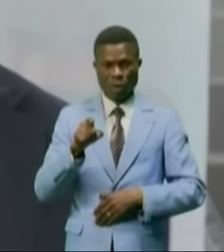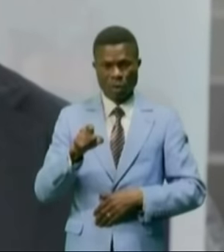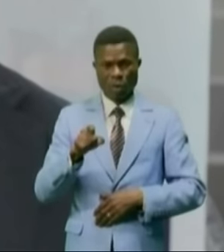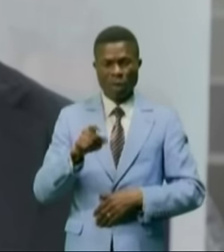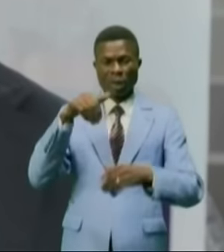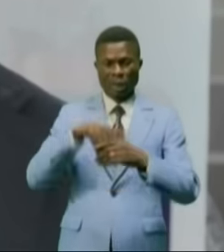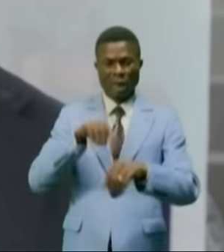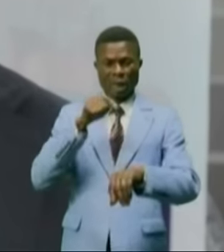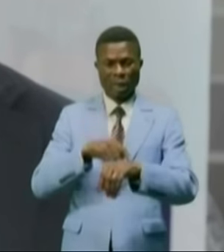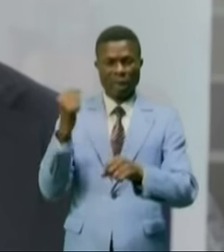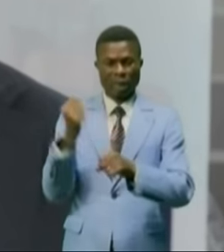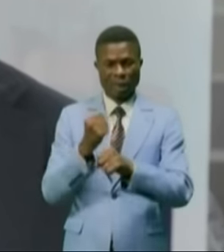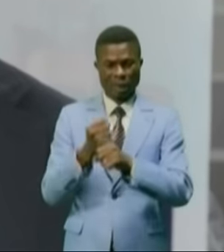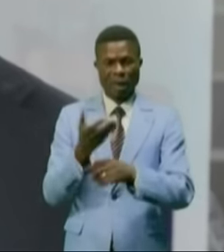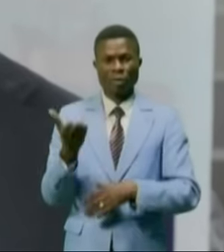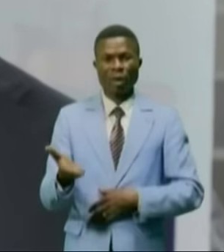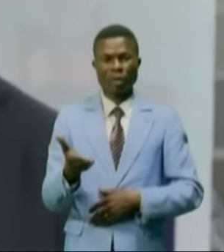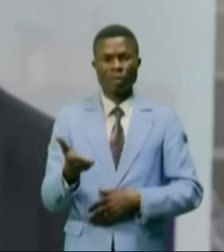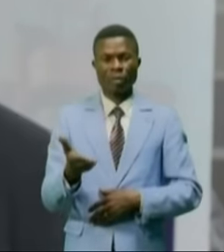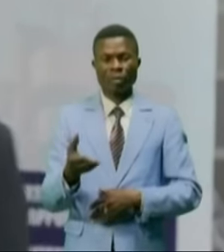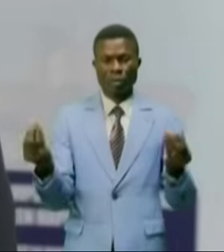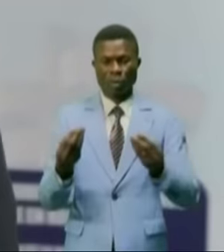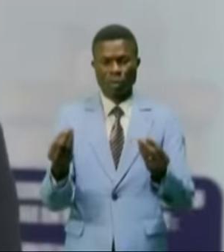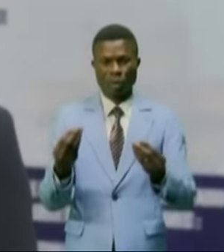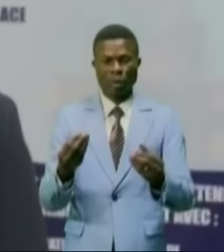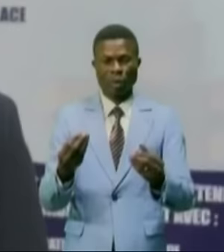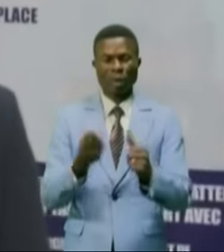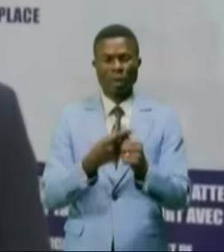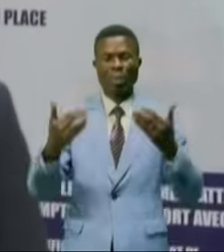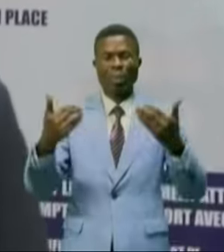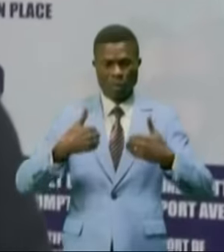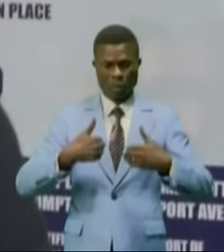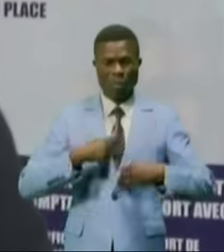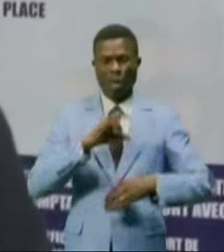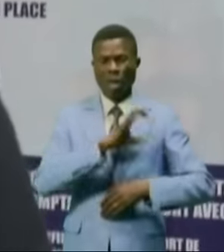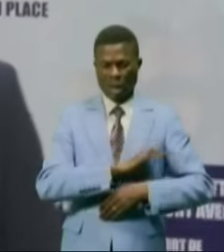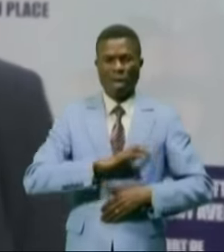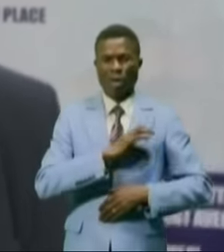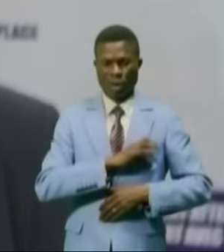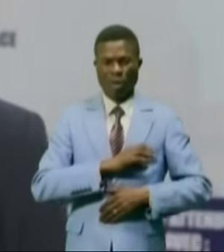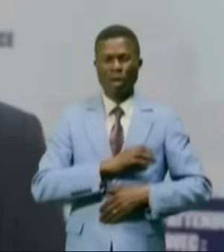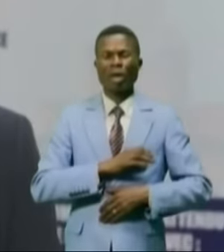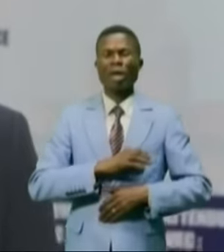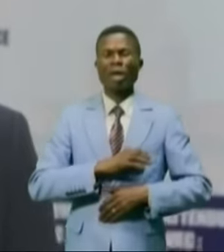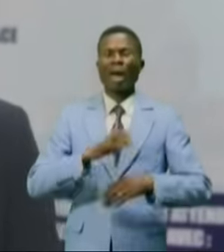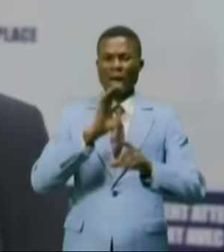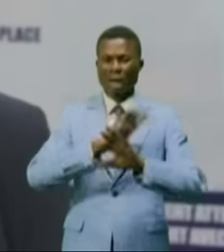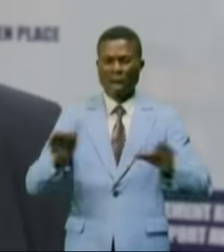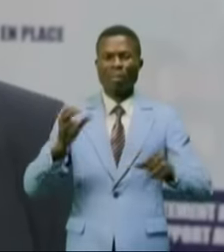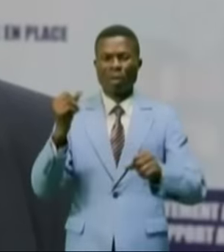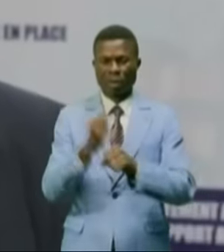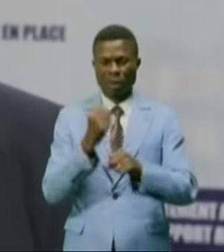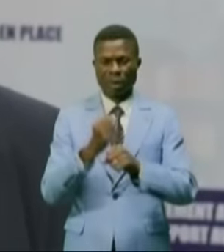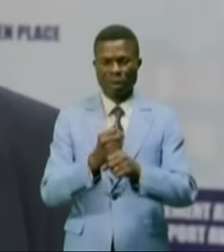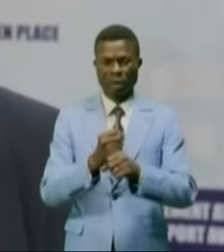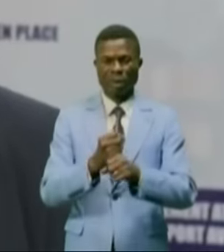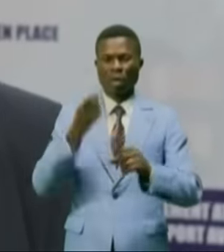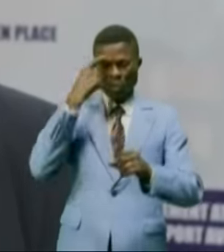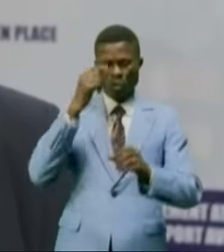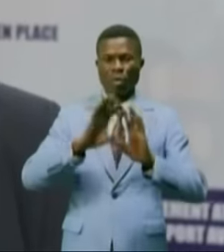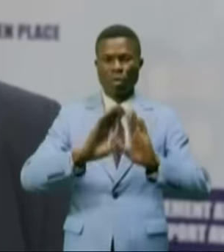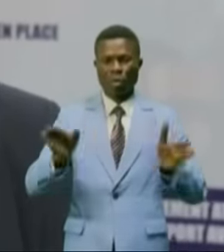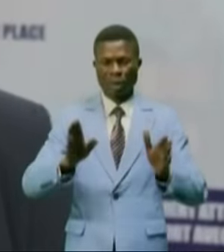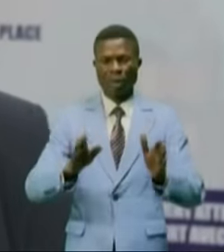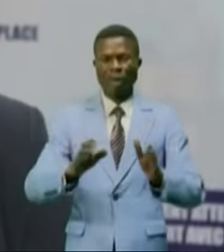niveau professionnel. Parce qu'il doit avoir un comportement professionnel du point de vue de la capacité et